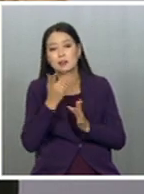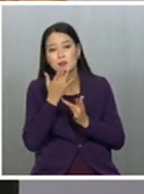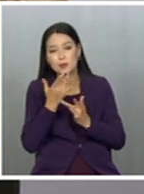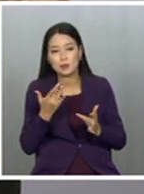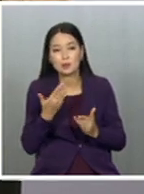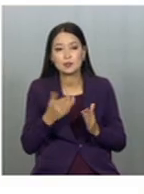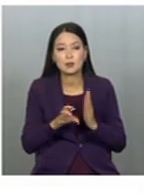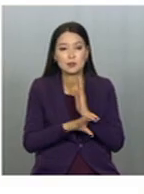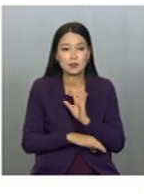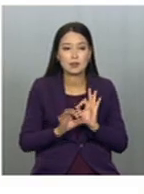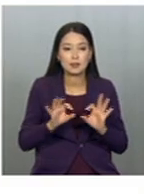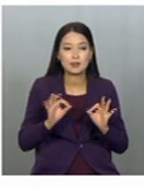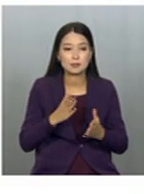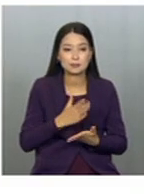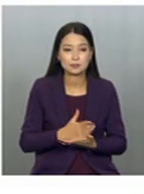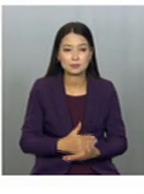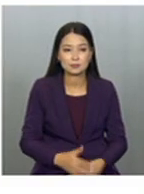жіберіңіздер.